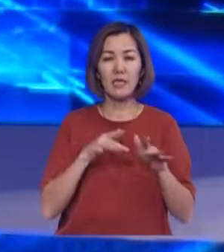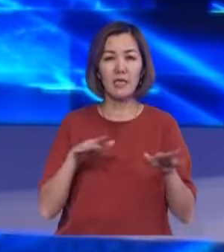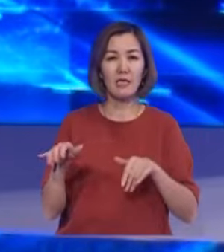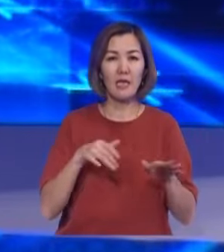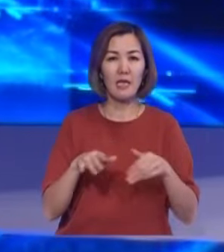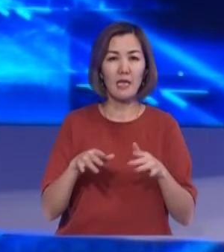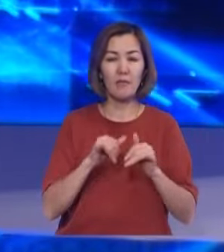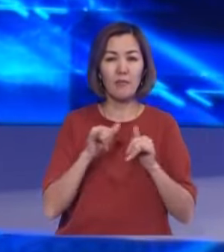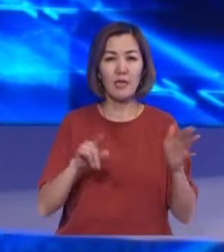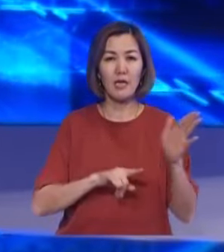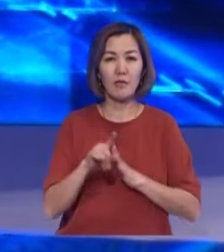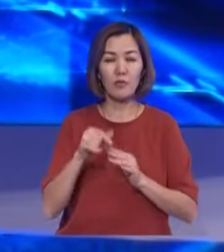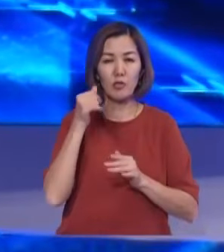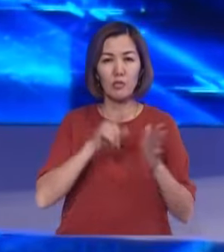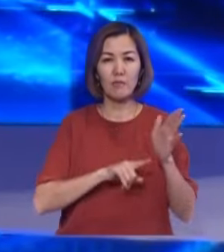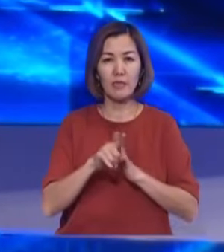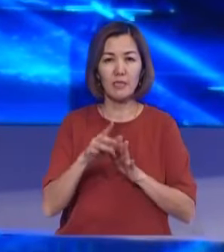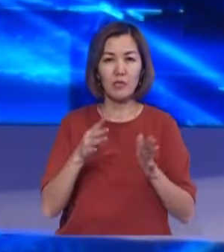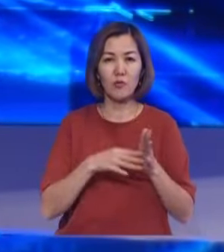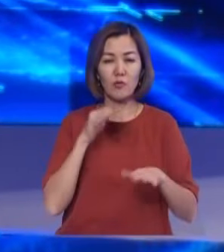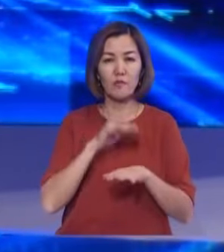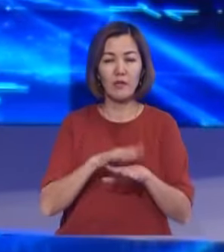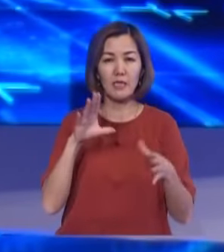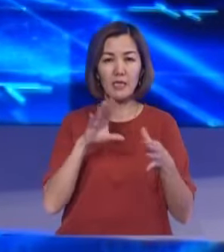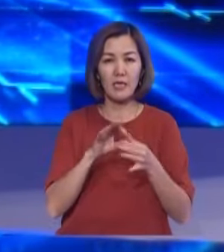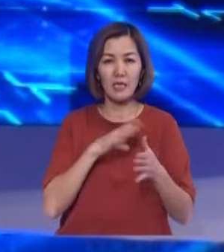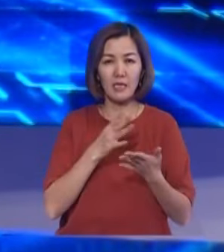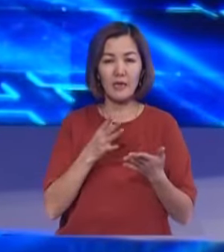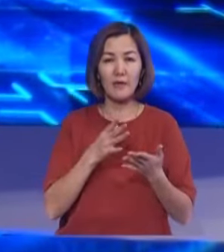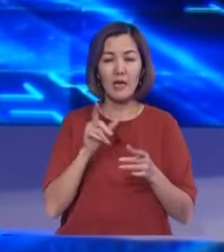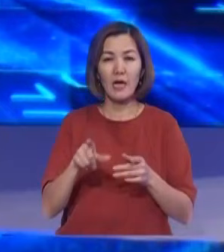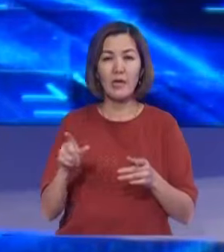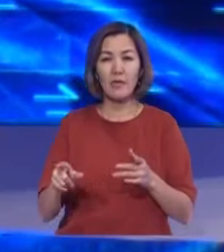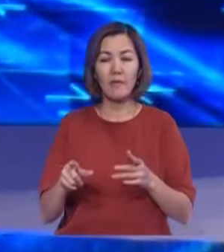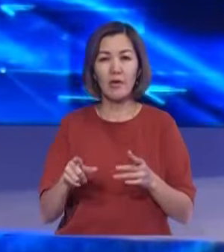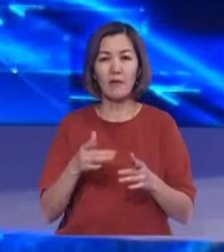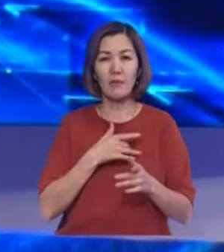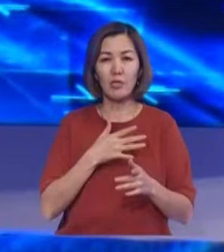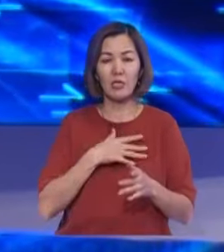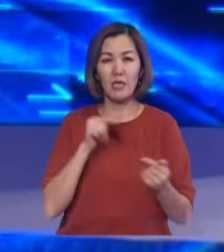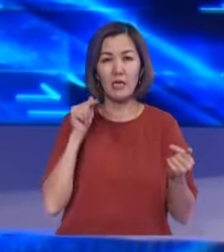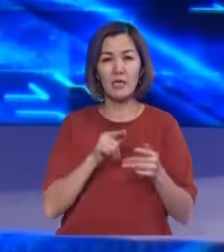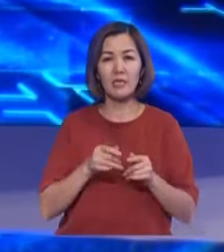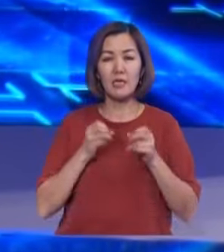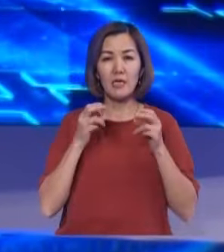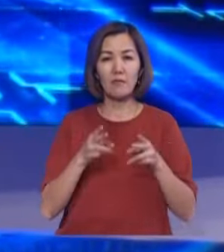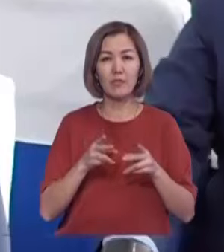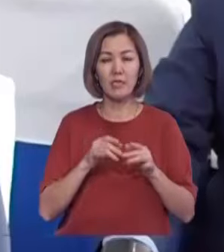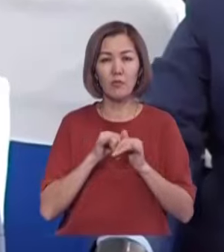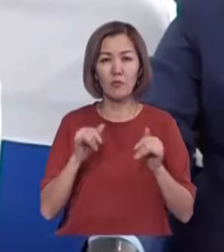алаяқтық белең алып тұр. Жыл басынан 9 факт тіркеліпті. Мамандар жеке адамға және меншікке қарсы қылмыстардың өсуіне